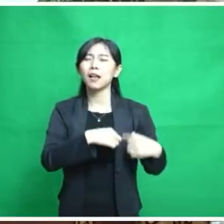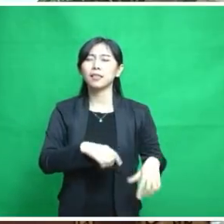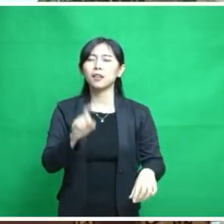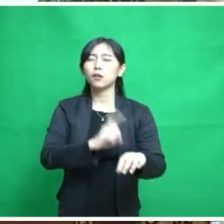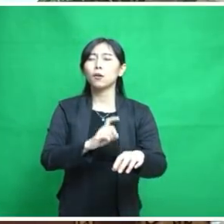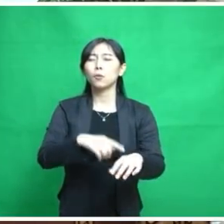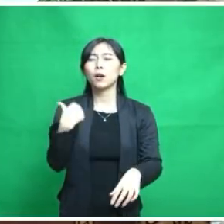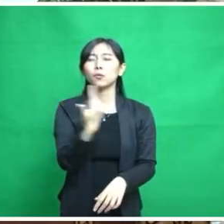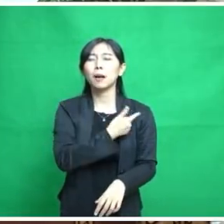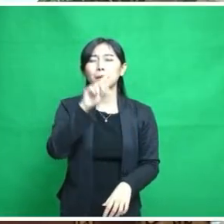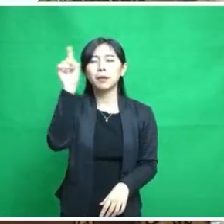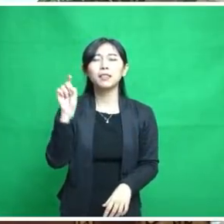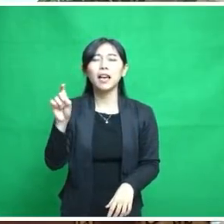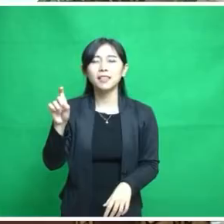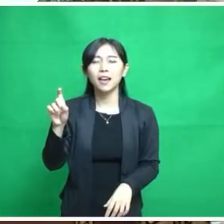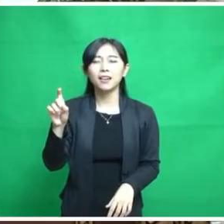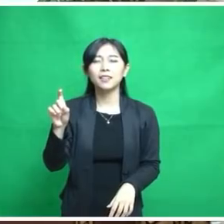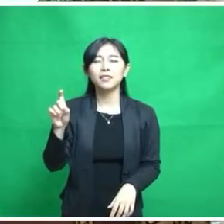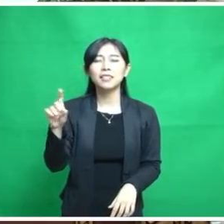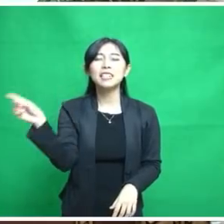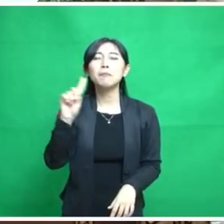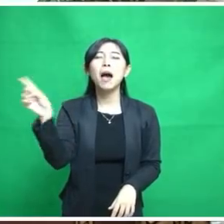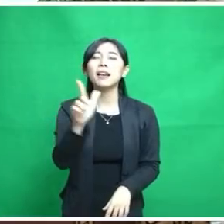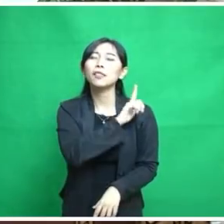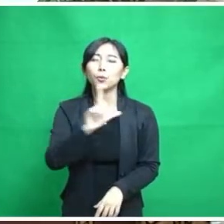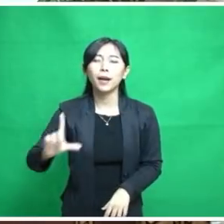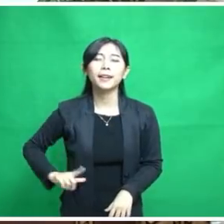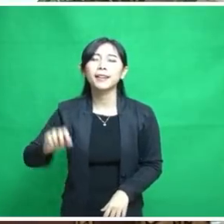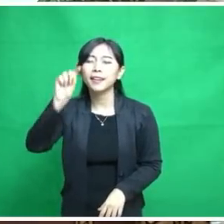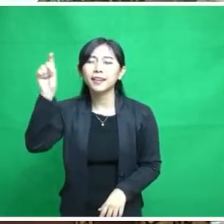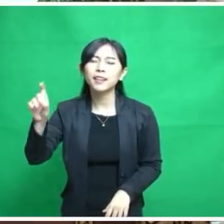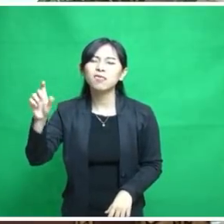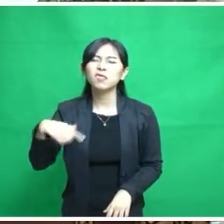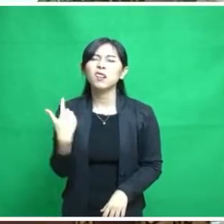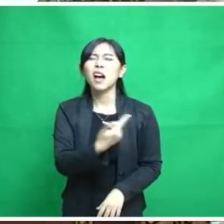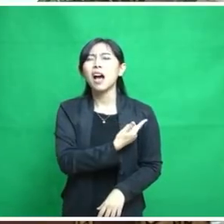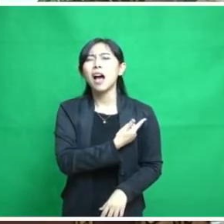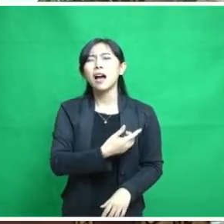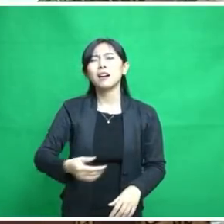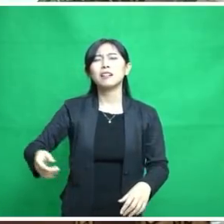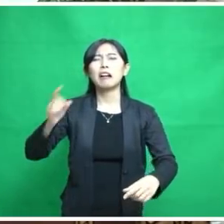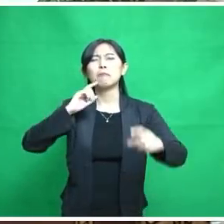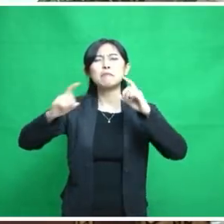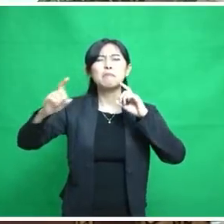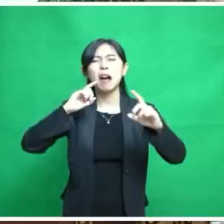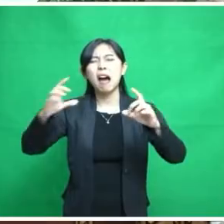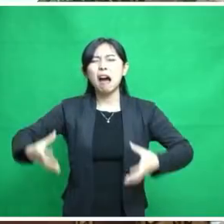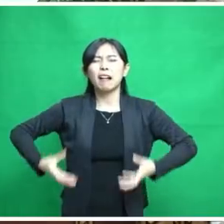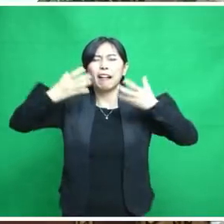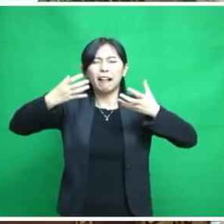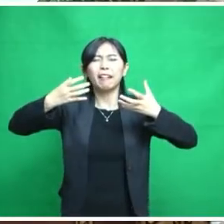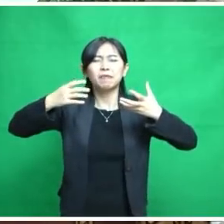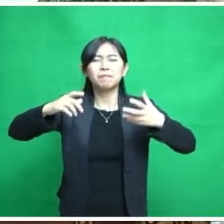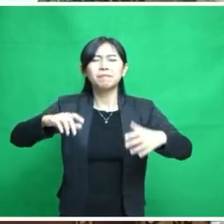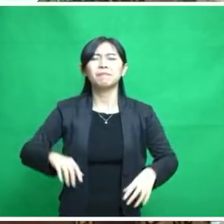kami mempertanyakan hadirmu di tengah pergumulan. Saat kami mengeluh karena mimpi-mimpi kami yang pupus. Saat